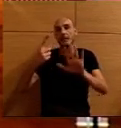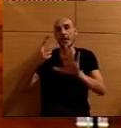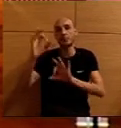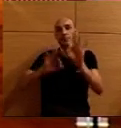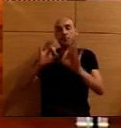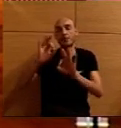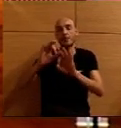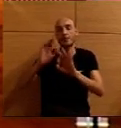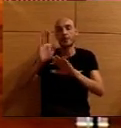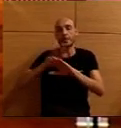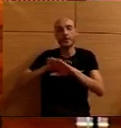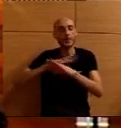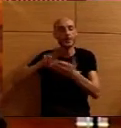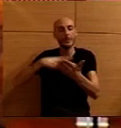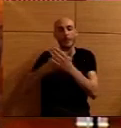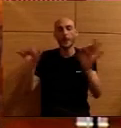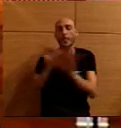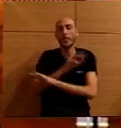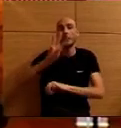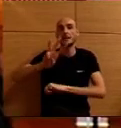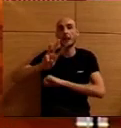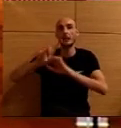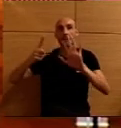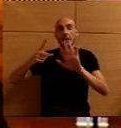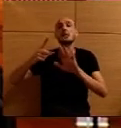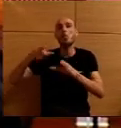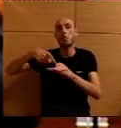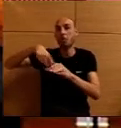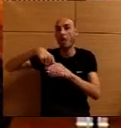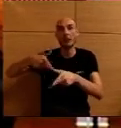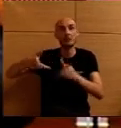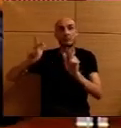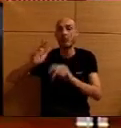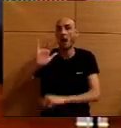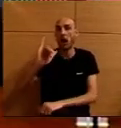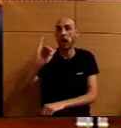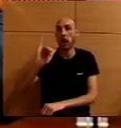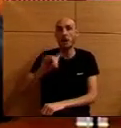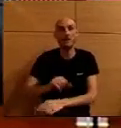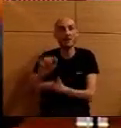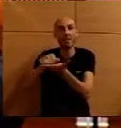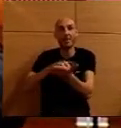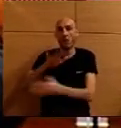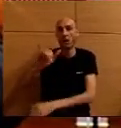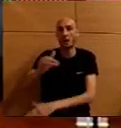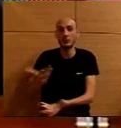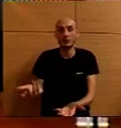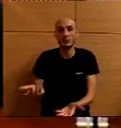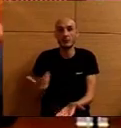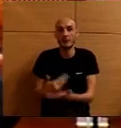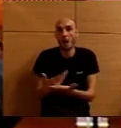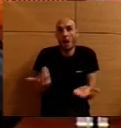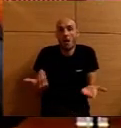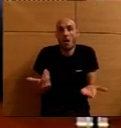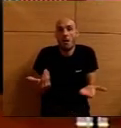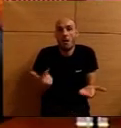que governen pues n'hi ha que demostrar-ho prèviament. Una altra cosa és que se diga, pues no, pues nosaltres ho fem mal, però